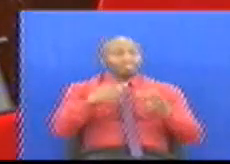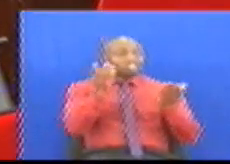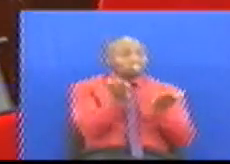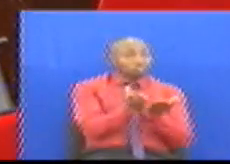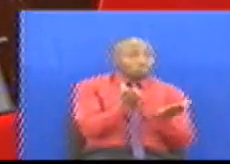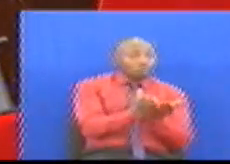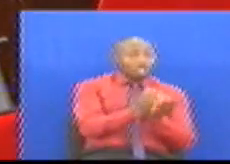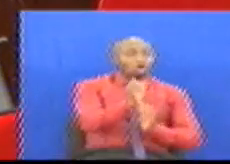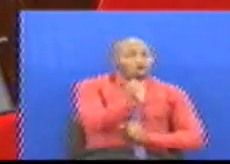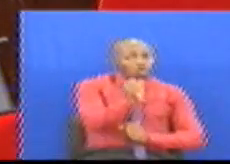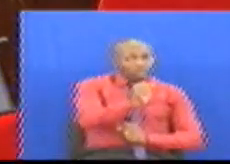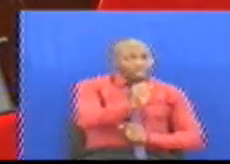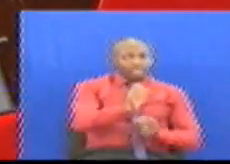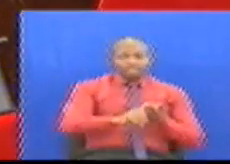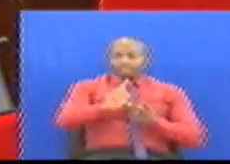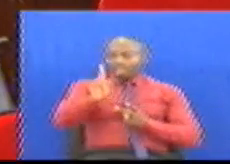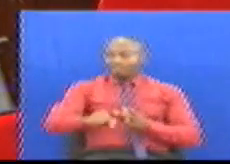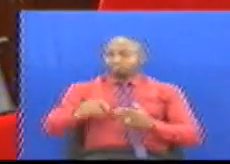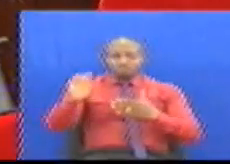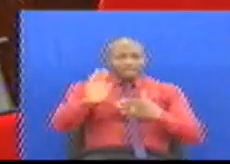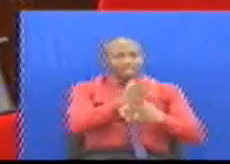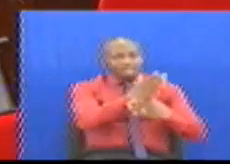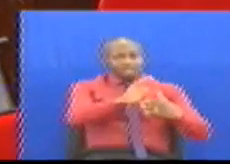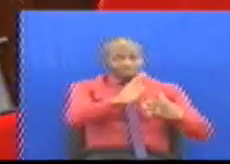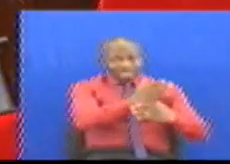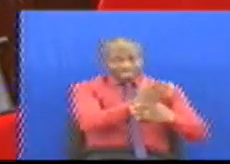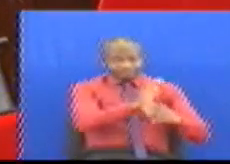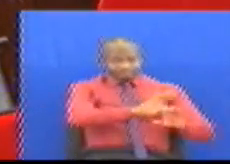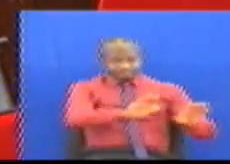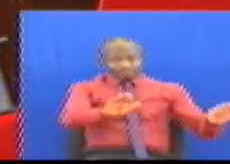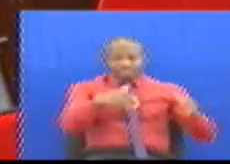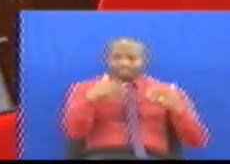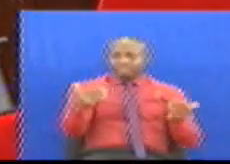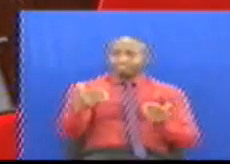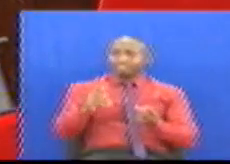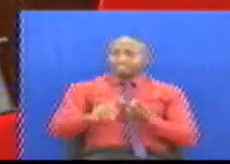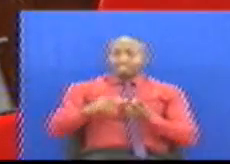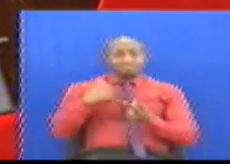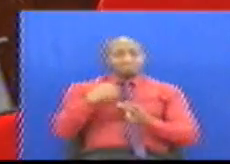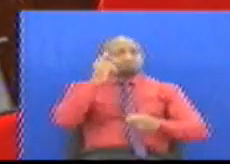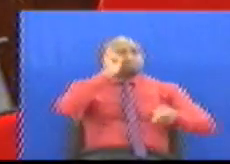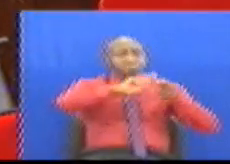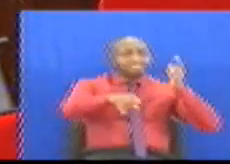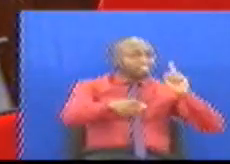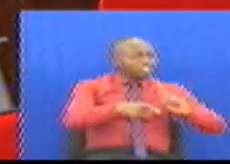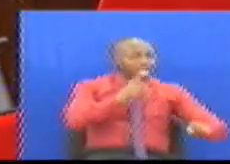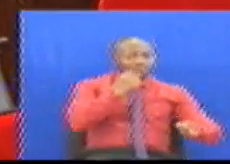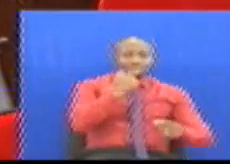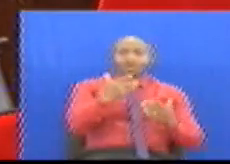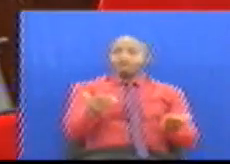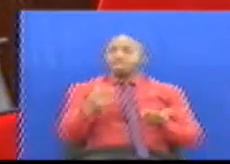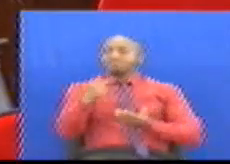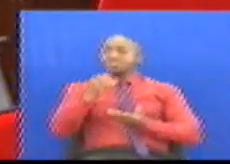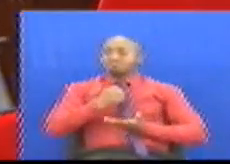shule kongwe ambazo zilikuwa zimekarabatiwa. Kwa hiyo msingi uko, mimi sibishani na kwamba kuna fedha zinazopelewa kwenye